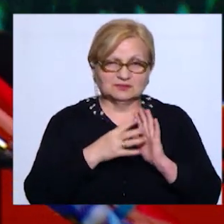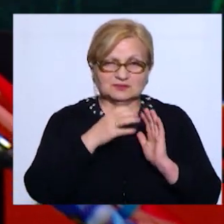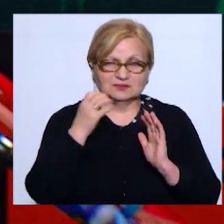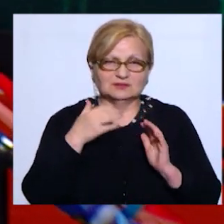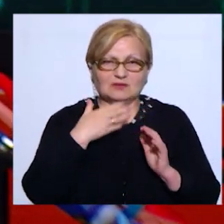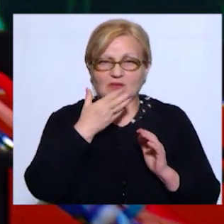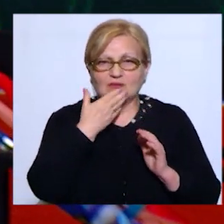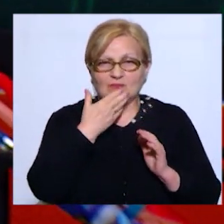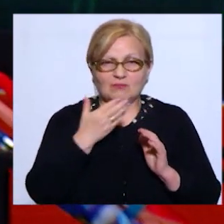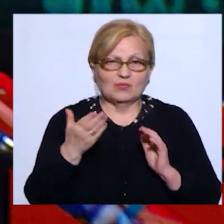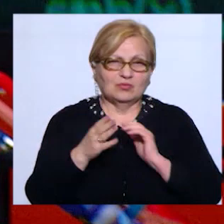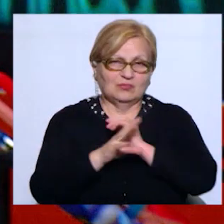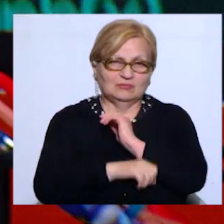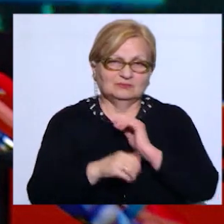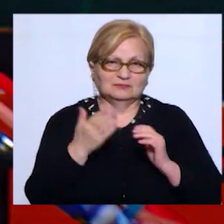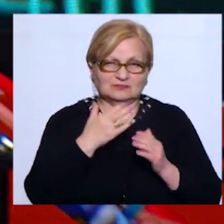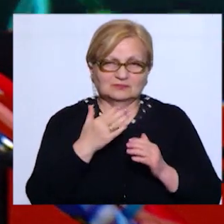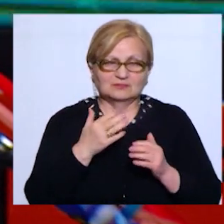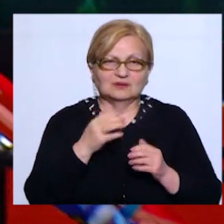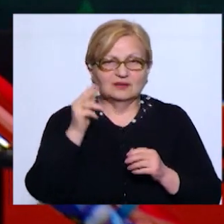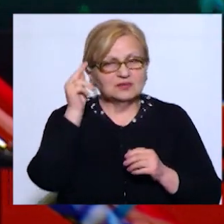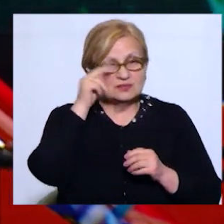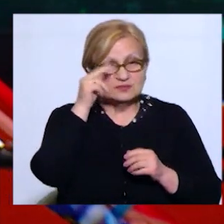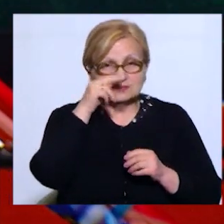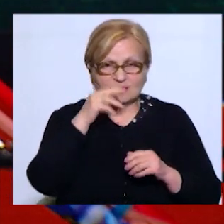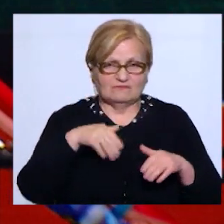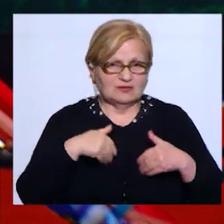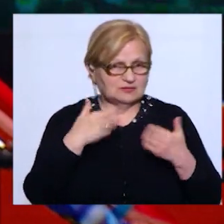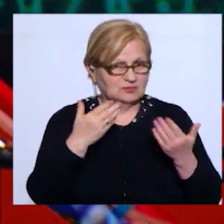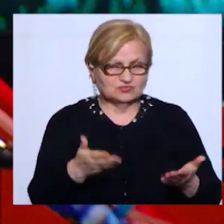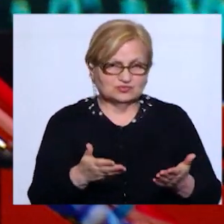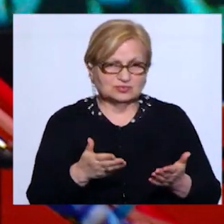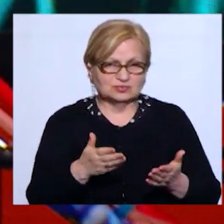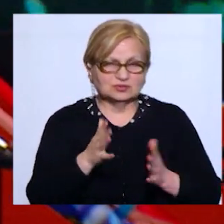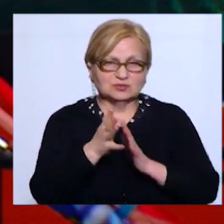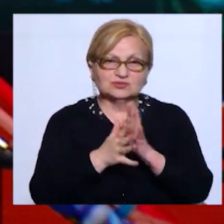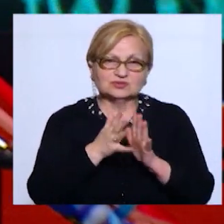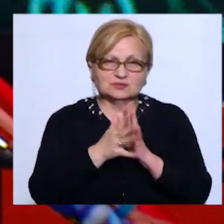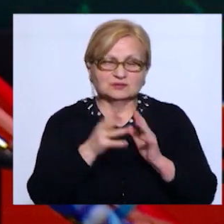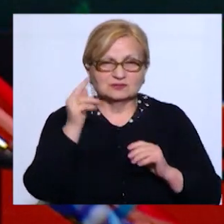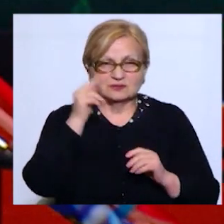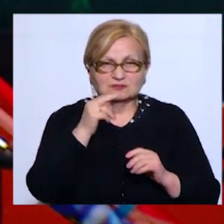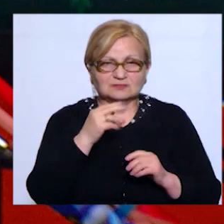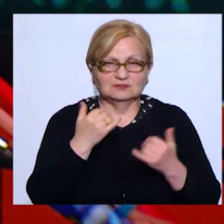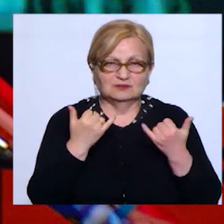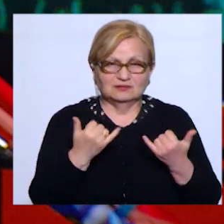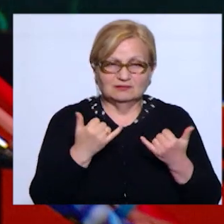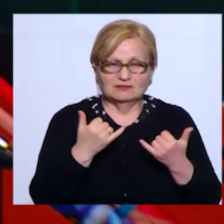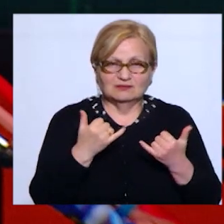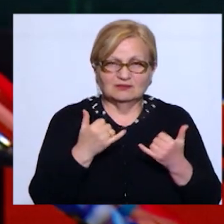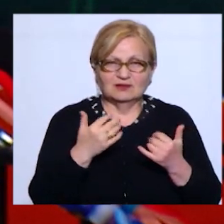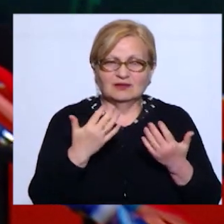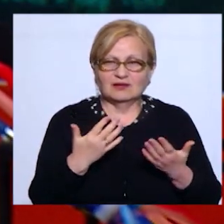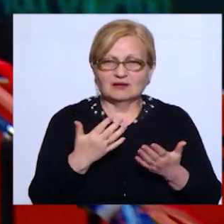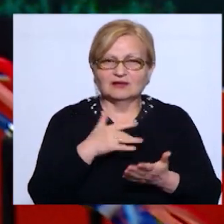გაკვეთილია. გირჩევთ რამოდენიმე ჟესტების ენიდან რამოდენიმე სიტყვა ისწავლეთ, იმიტომ რომ ახლა როცა უკვე